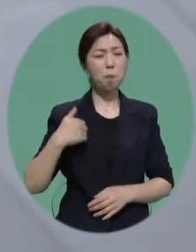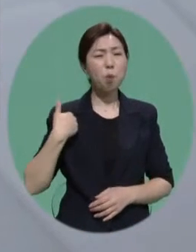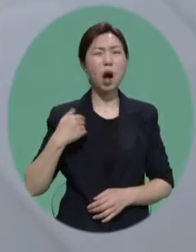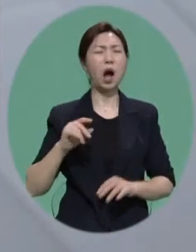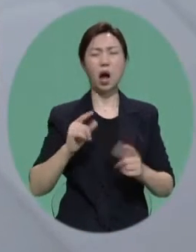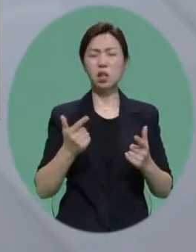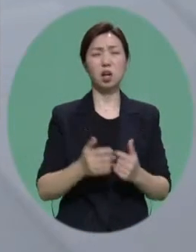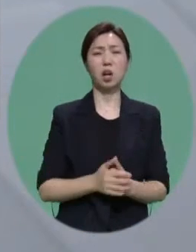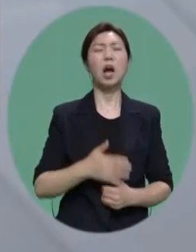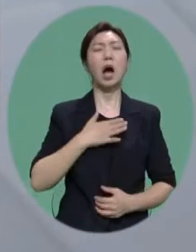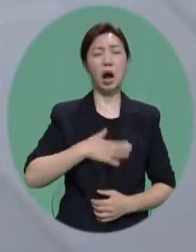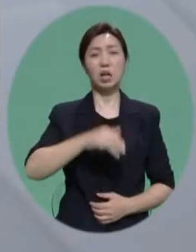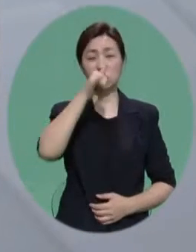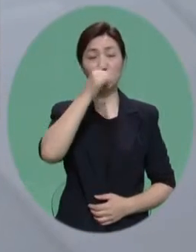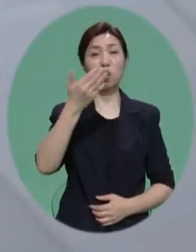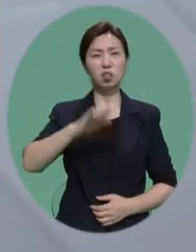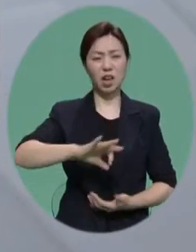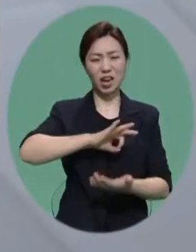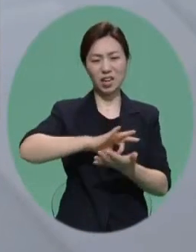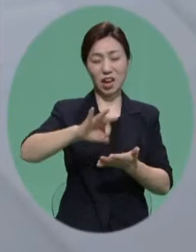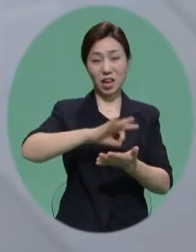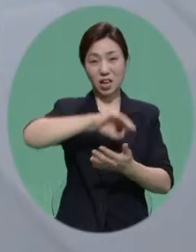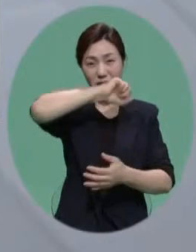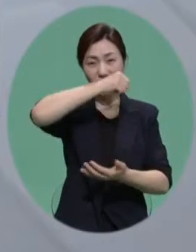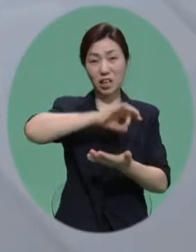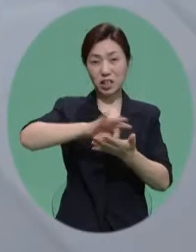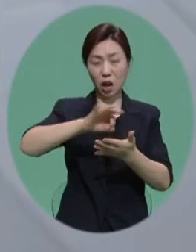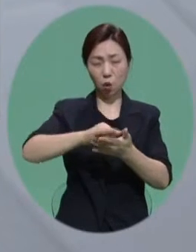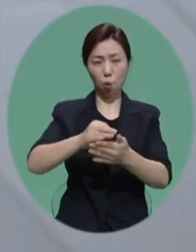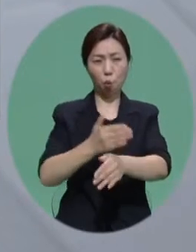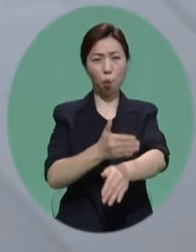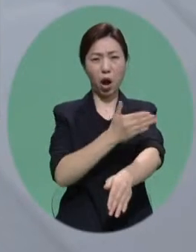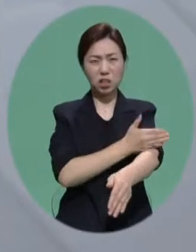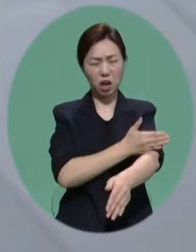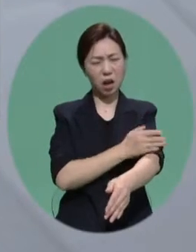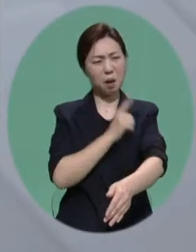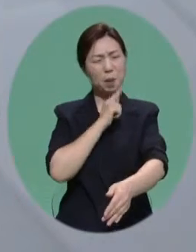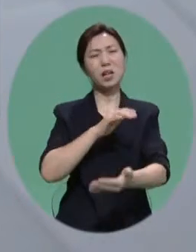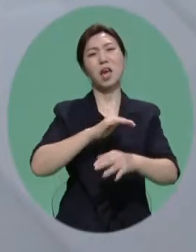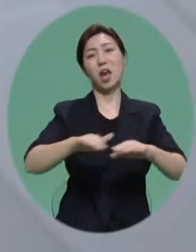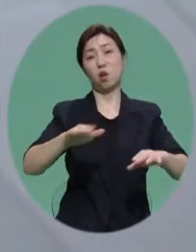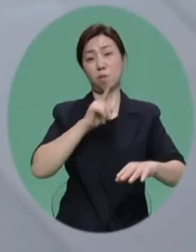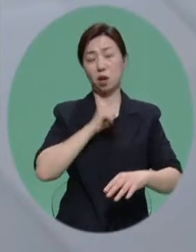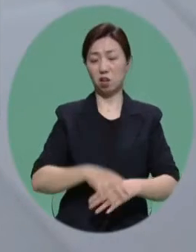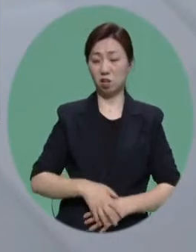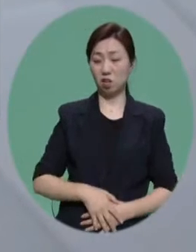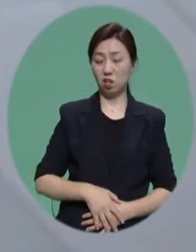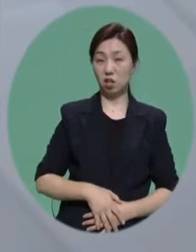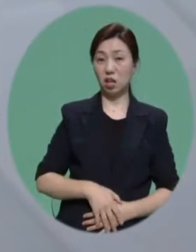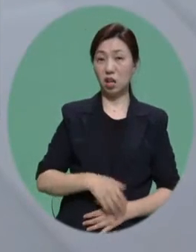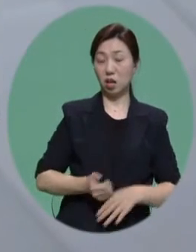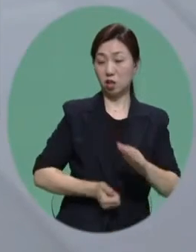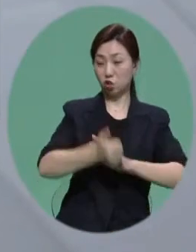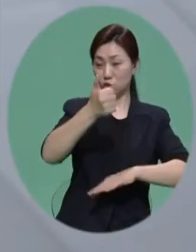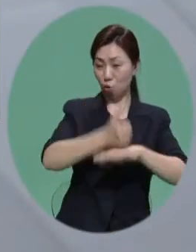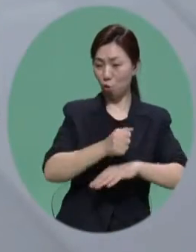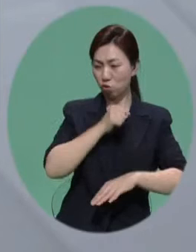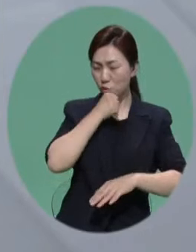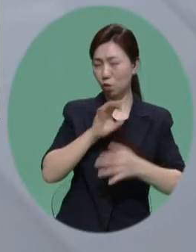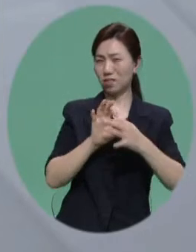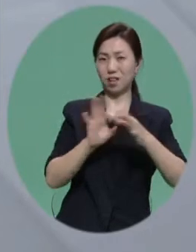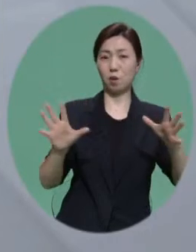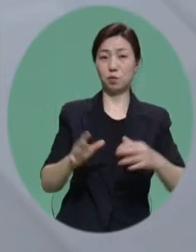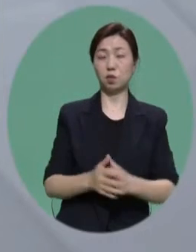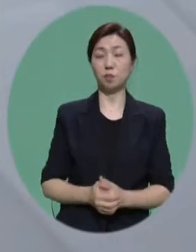것들을 지출 조정을 하자 이런 말씀이죠 선까지 벽은 상관없는 얘기 고요 두 번째 제가 질문 드릴게요 그저 6가